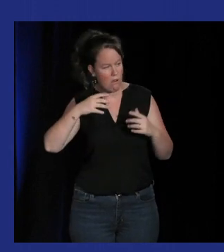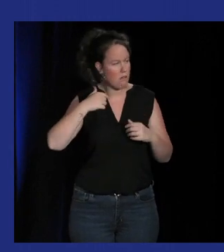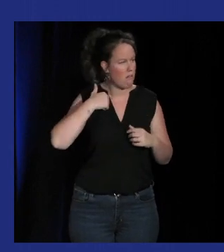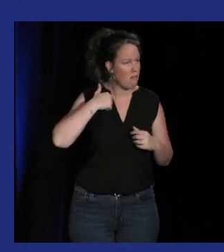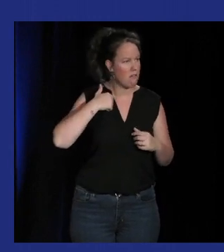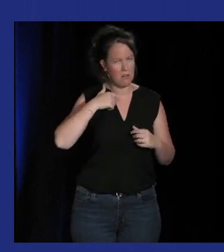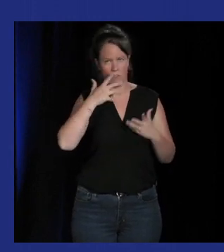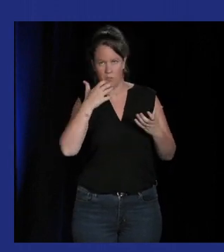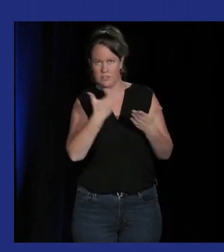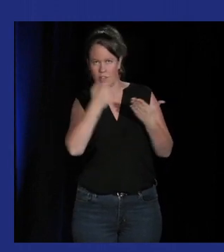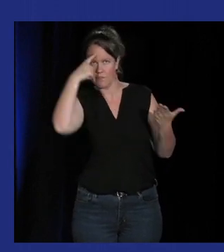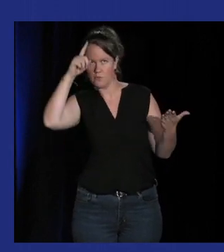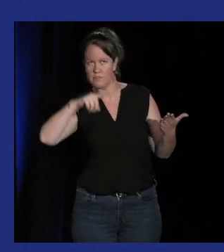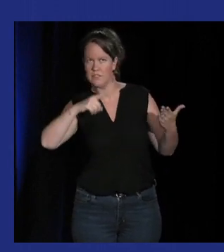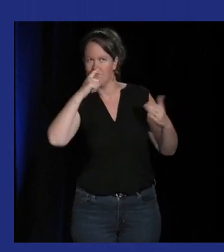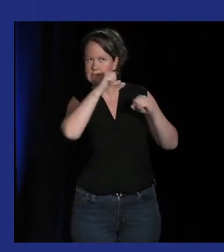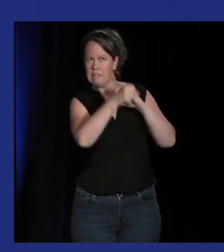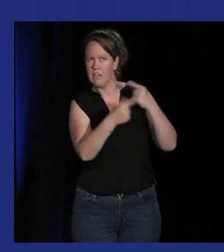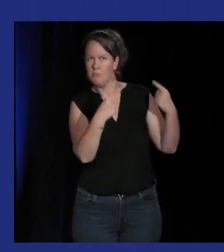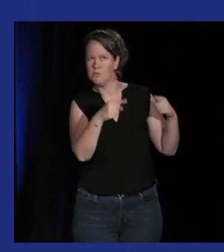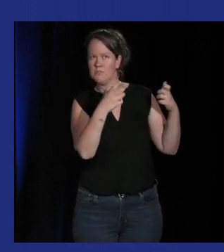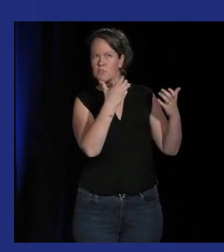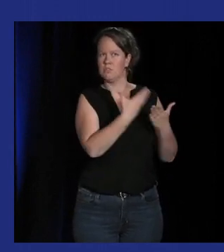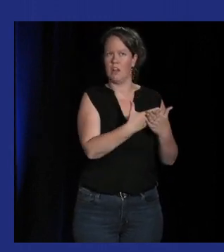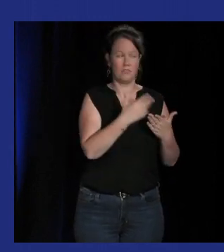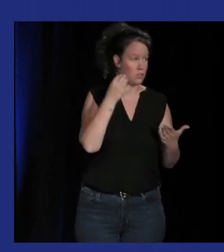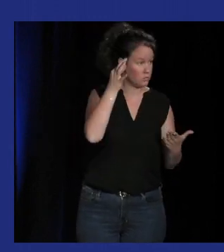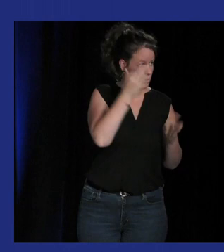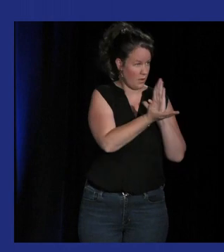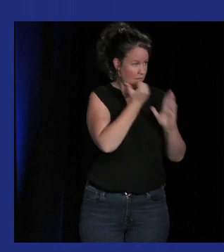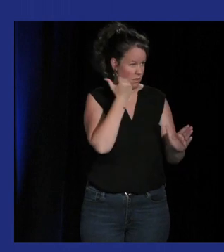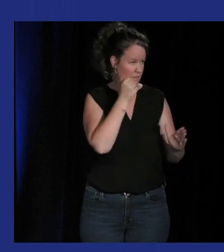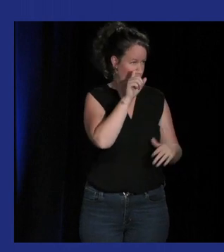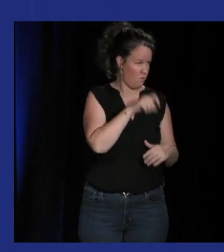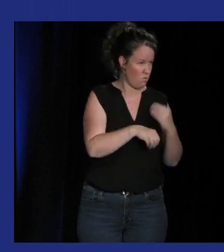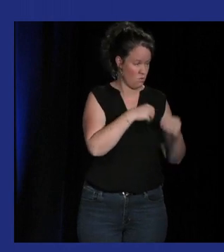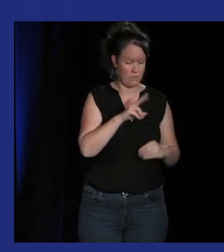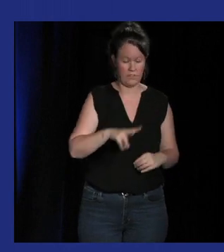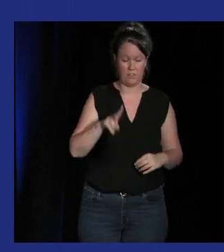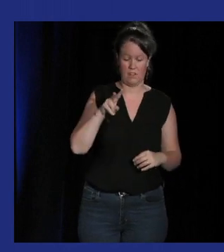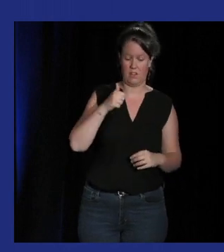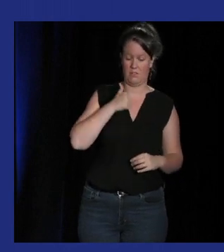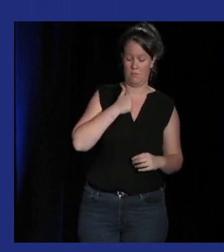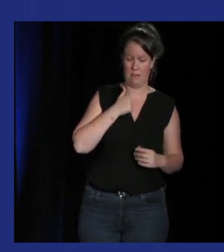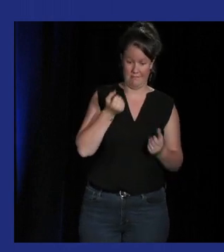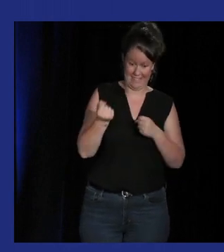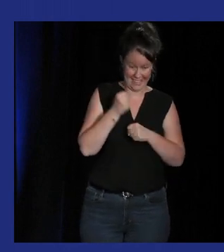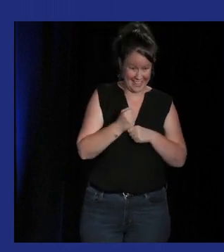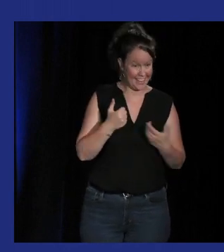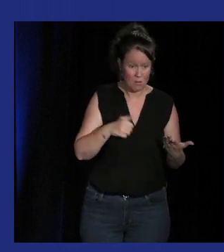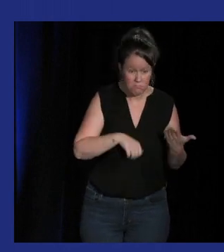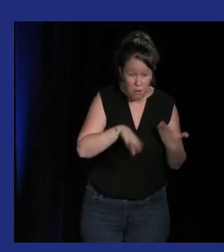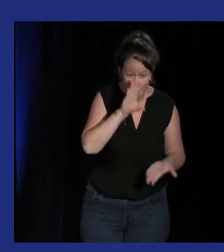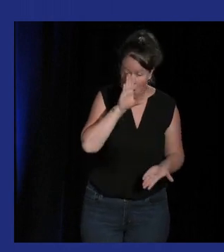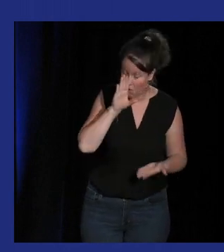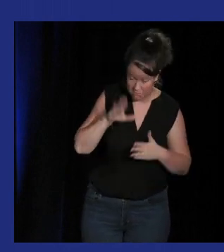faudrait faire ou plutôt ne pas faire pour que ça ça colle donc il y a pas eu de moments où je me suis dit non ça ça marche pas du tout c'est